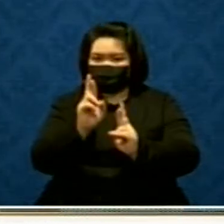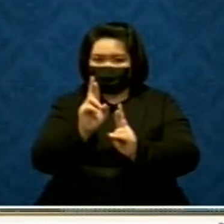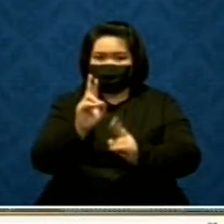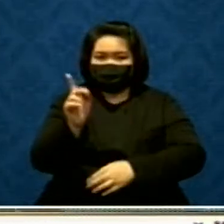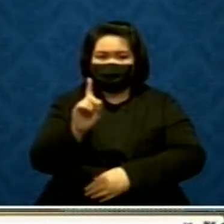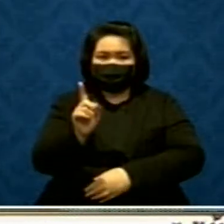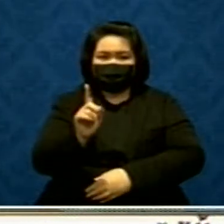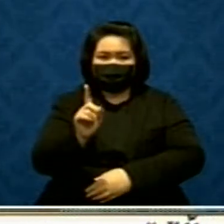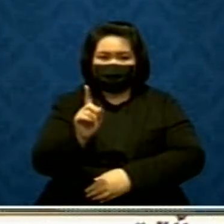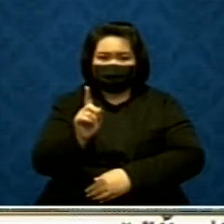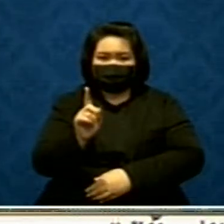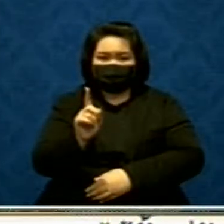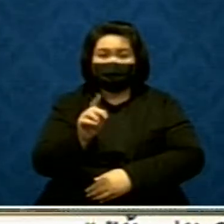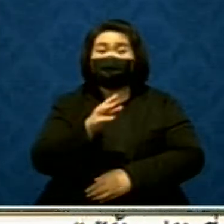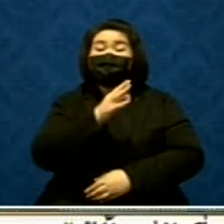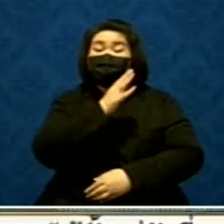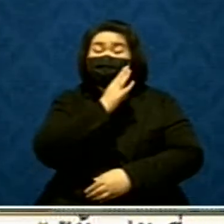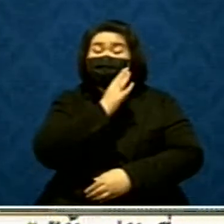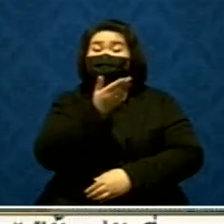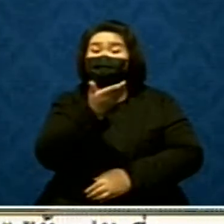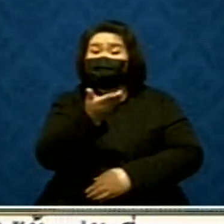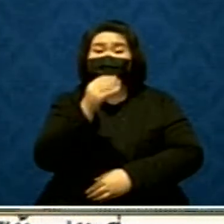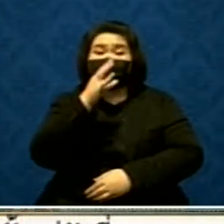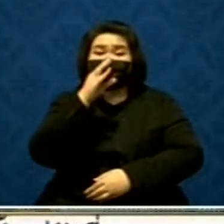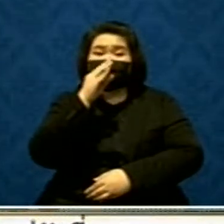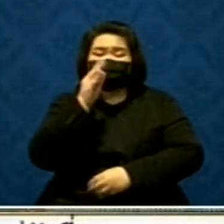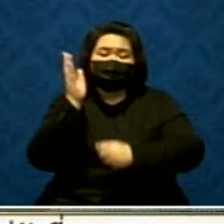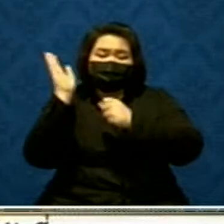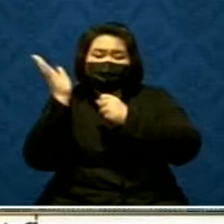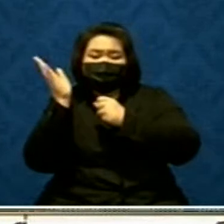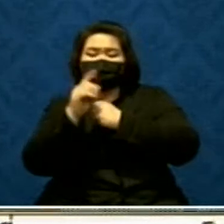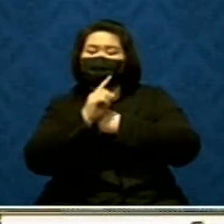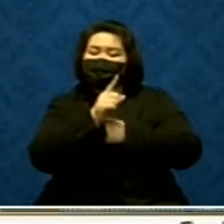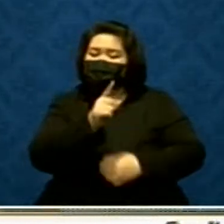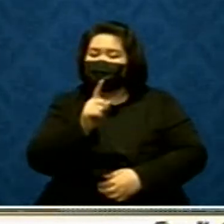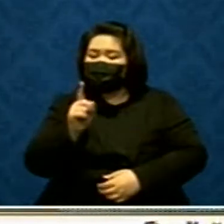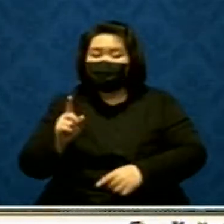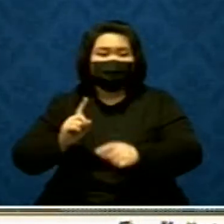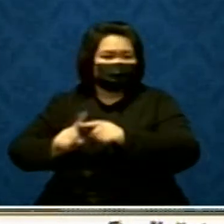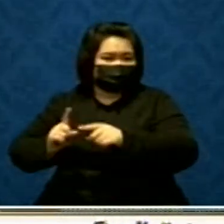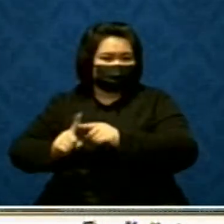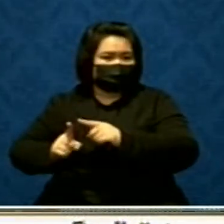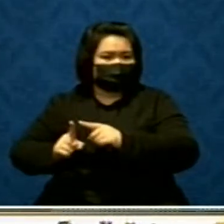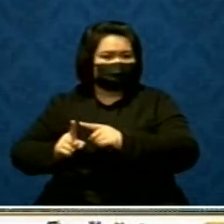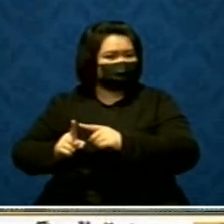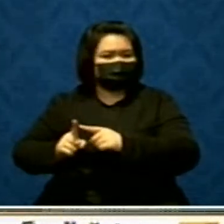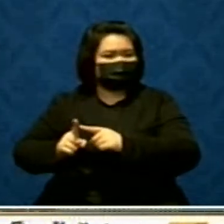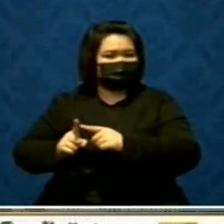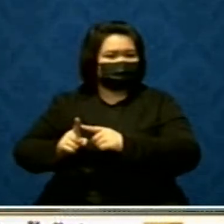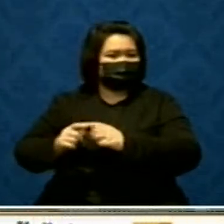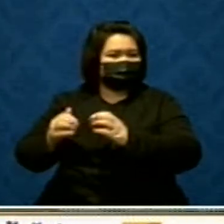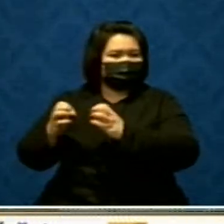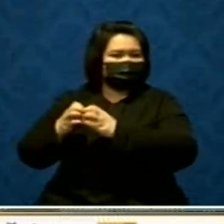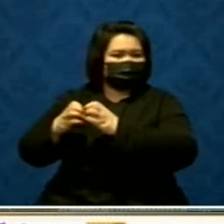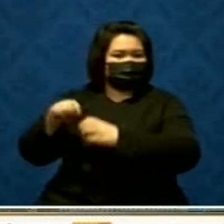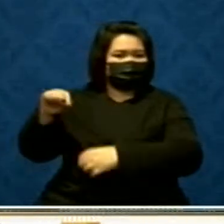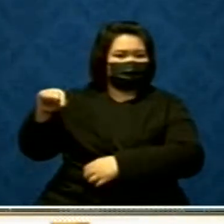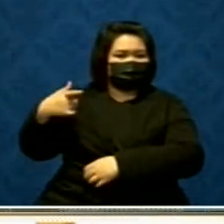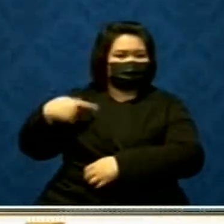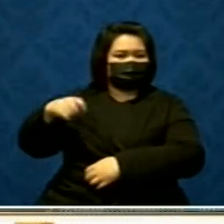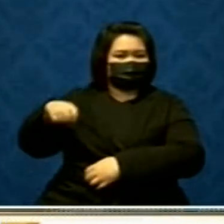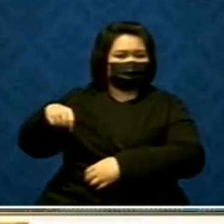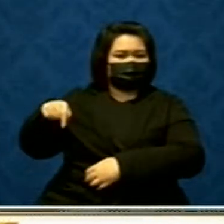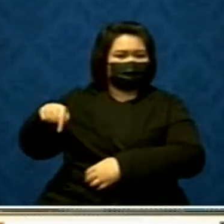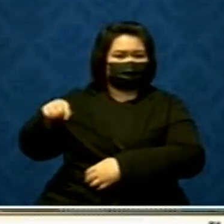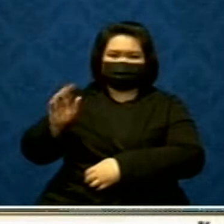ที่มีการนำมาพิปรายหรือการวิพากษ์วิจารณ์นี่อาจจะเป็นการก้าวล่วงการพิจารณาของศาลนะครับแล้วจะอ